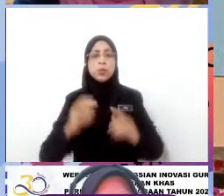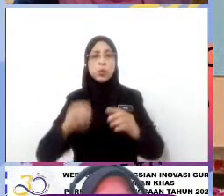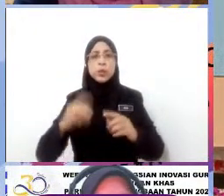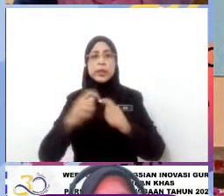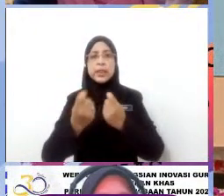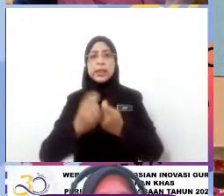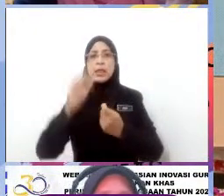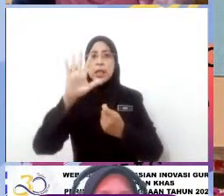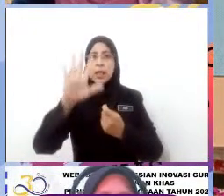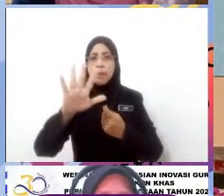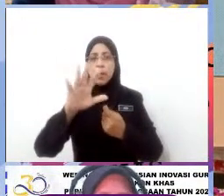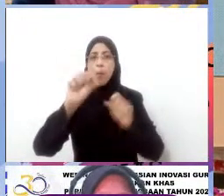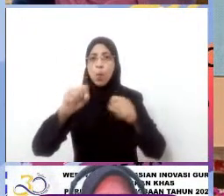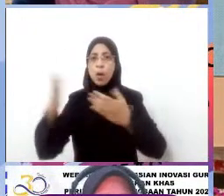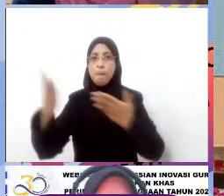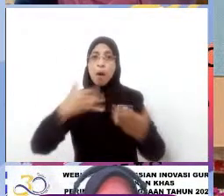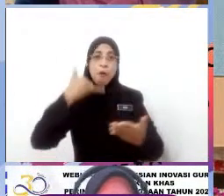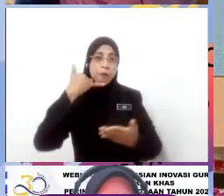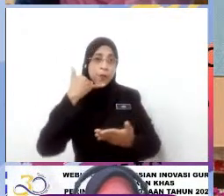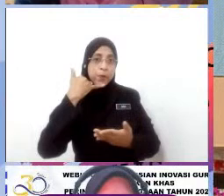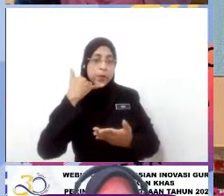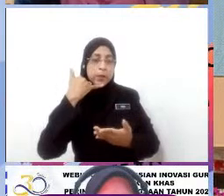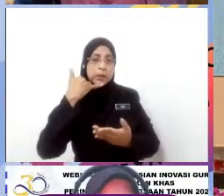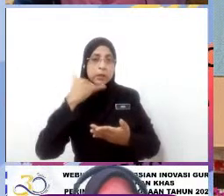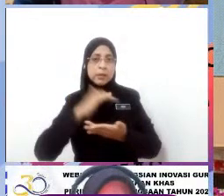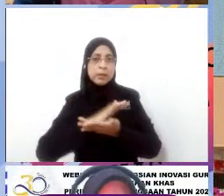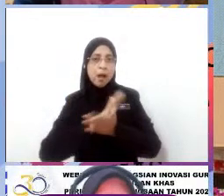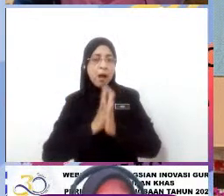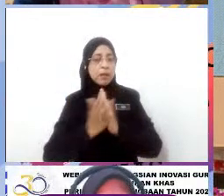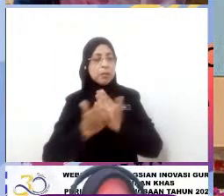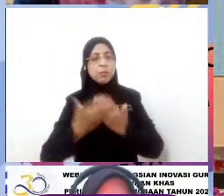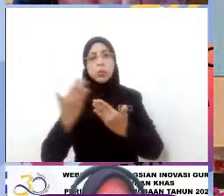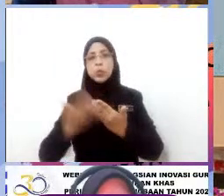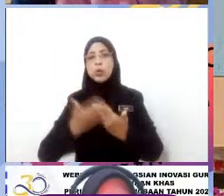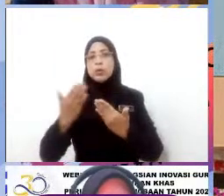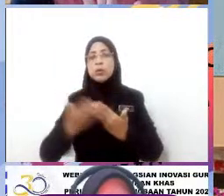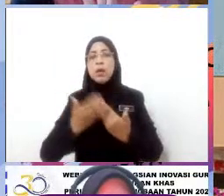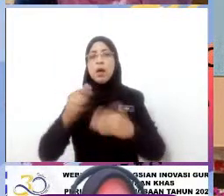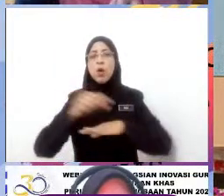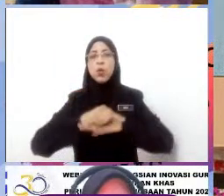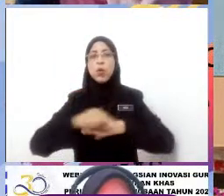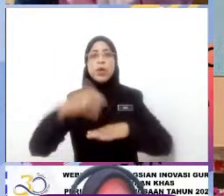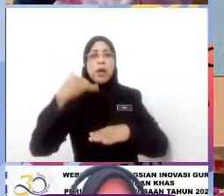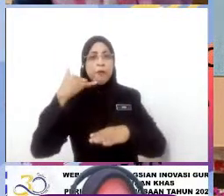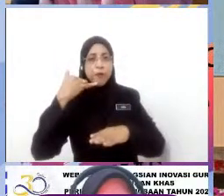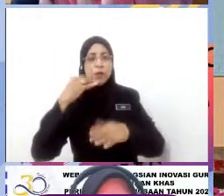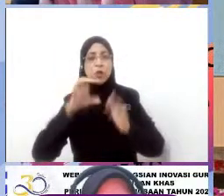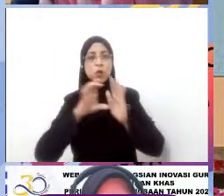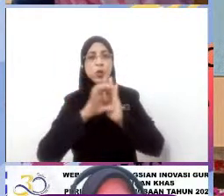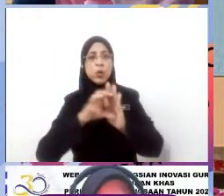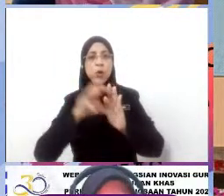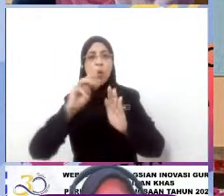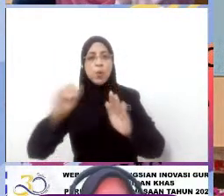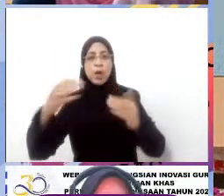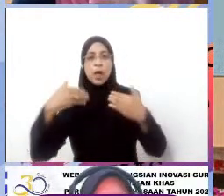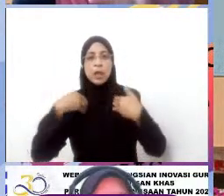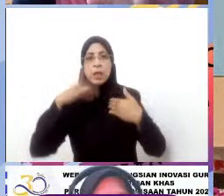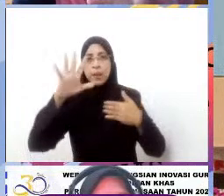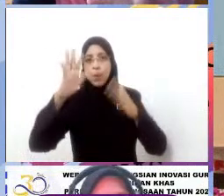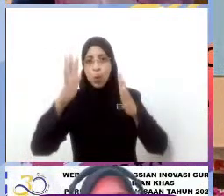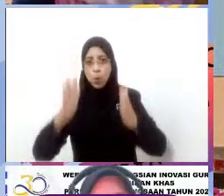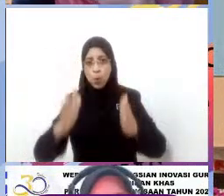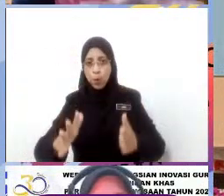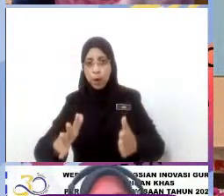bawa handset. Bila boleh bawa handset, benda tu sangat memudahkan. Contohlah kan, murid saya ada 5 orang. Dalam 5 orang tu, saya